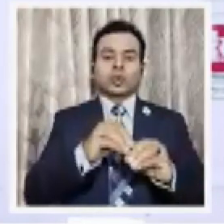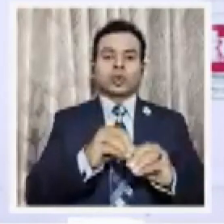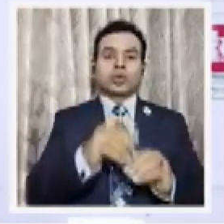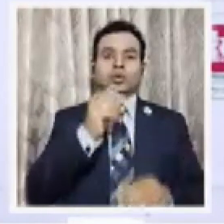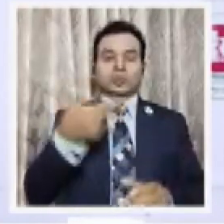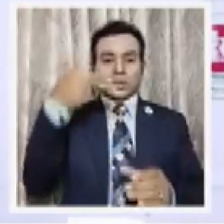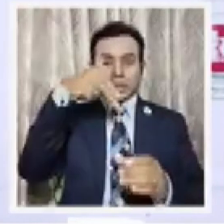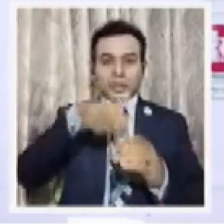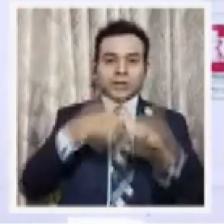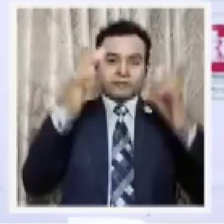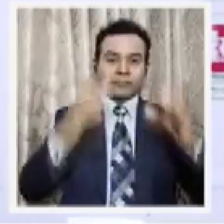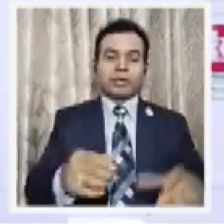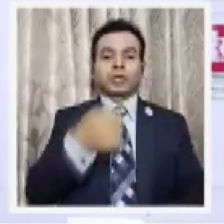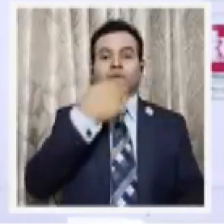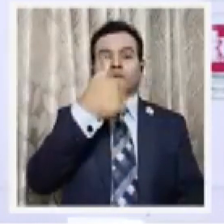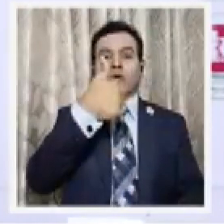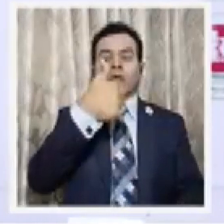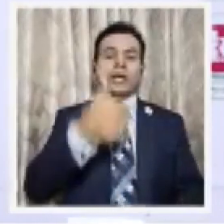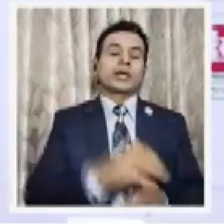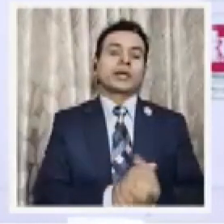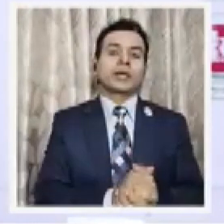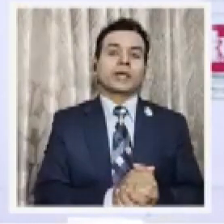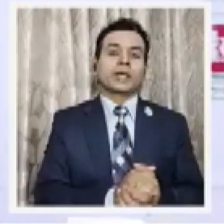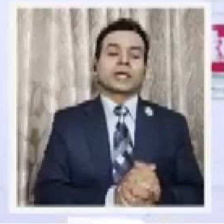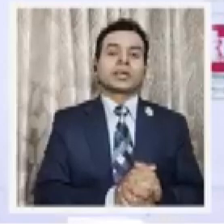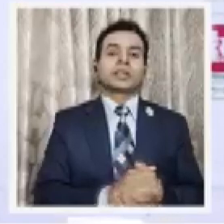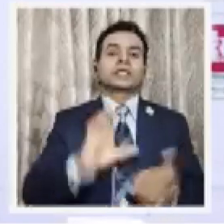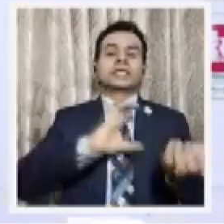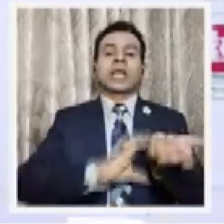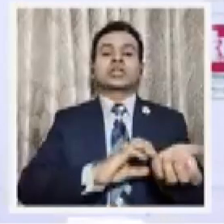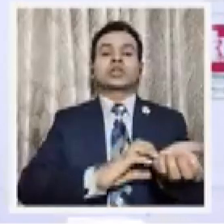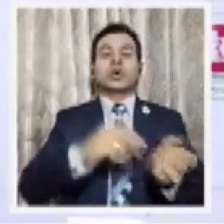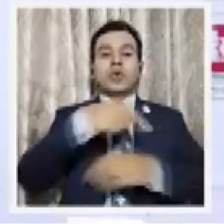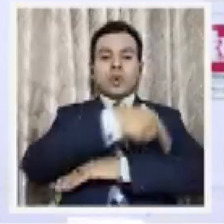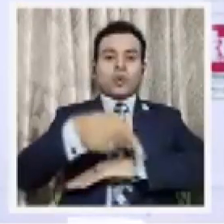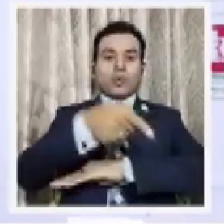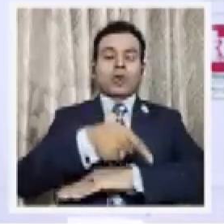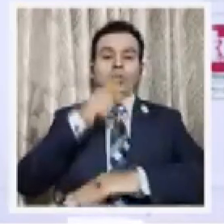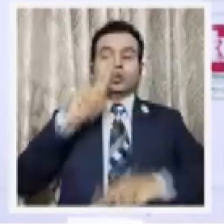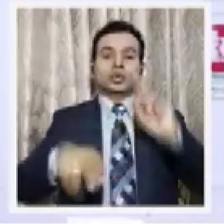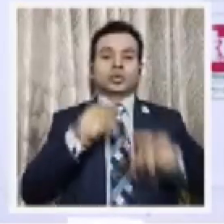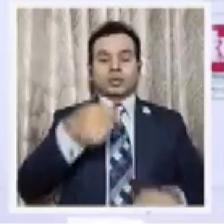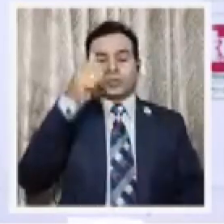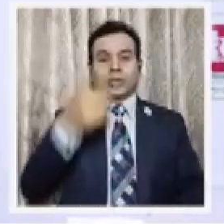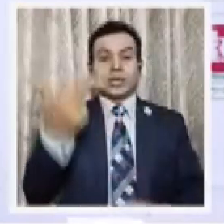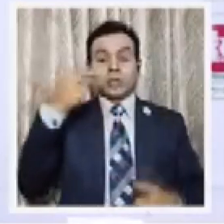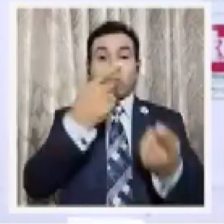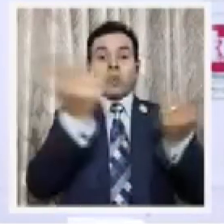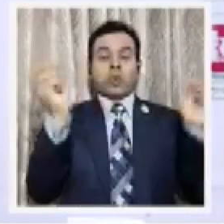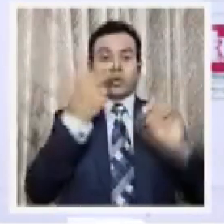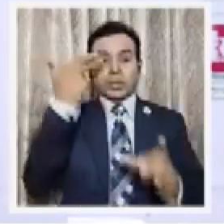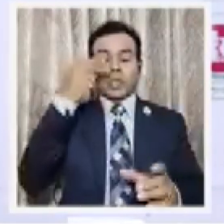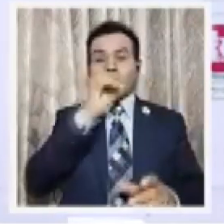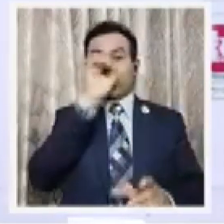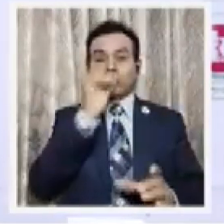হাসপাতালে 22টি এবং সম্প্রতি নিমু কর্তৃক স্থাপিত লিকুইড অক্সিজেন ট্যাঙ্ক 6টি,